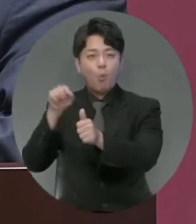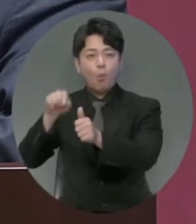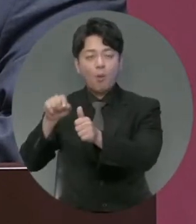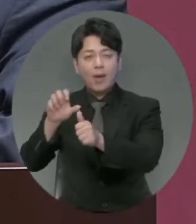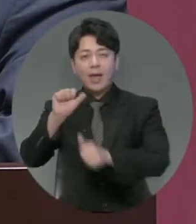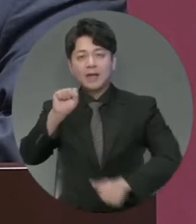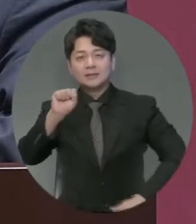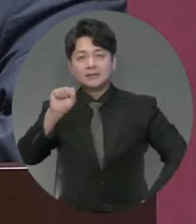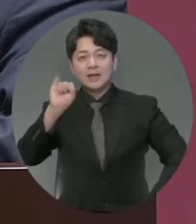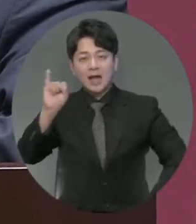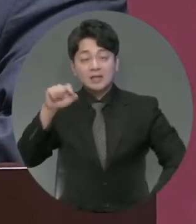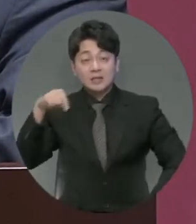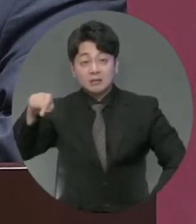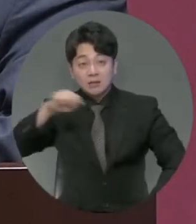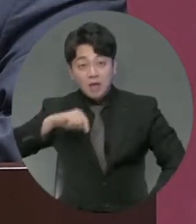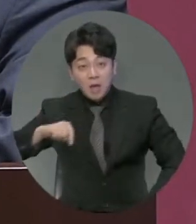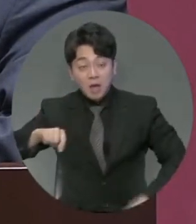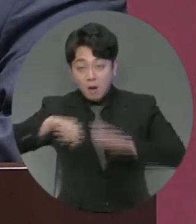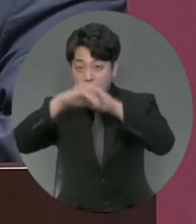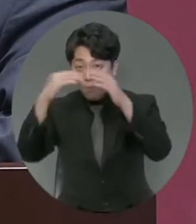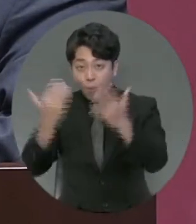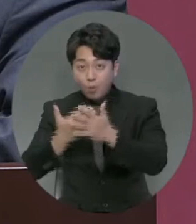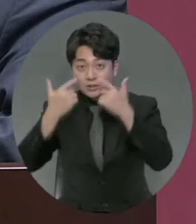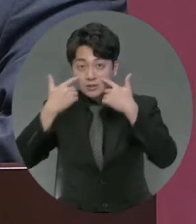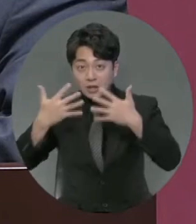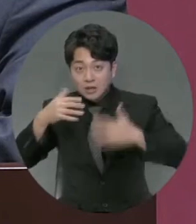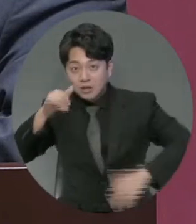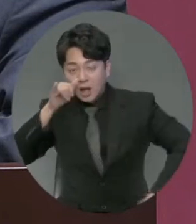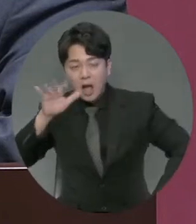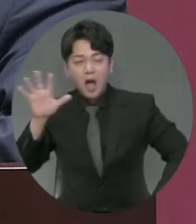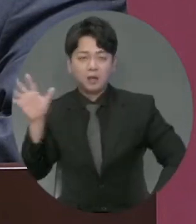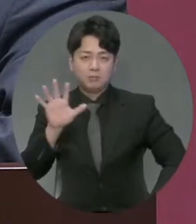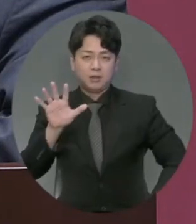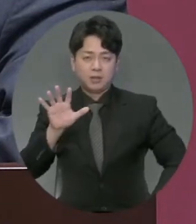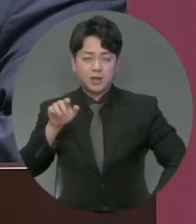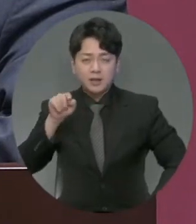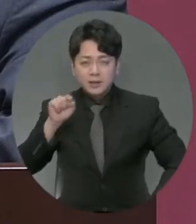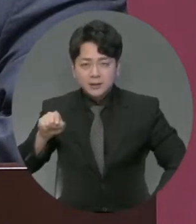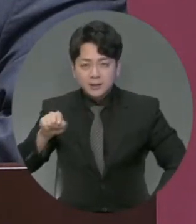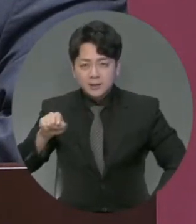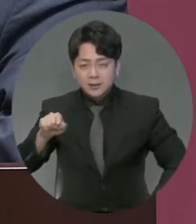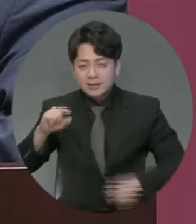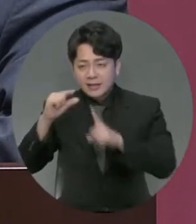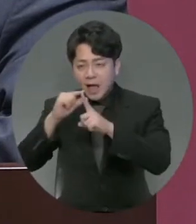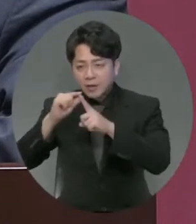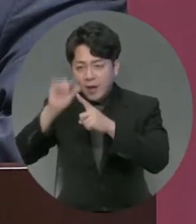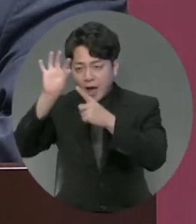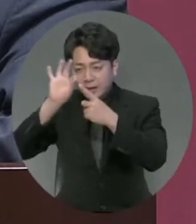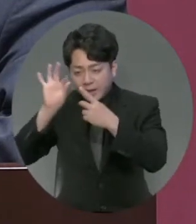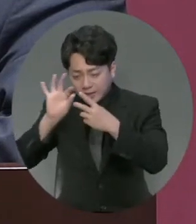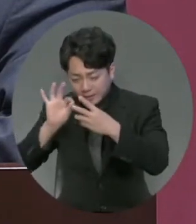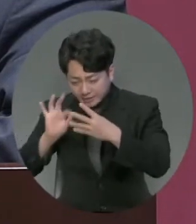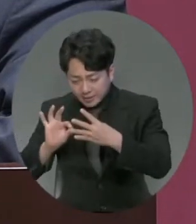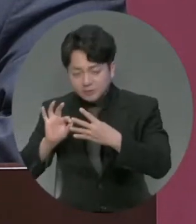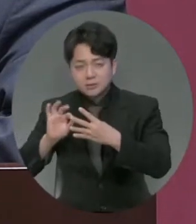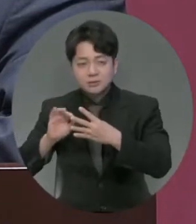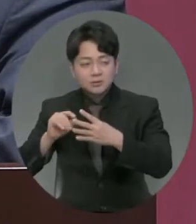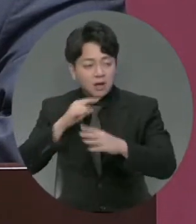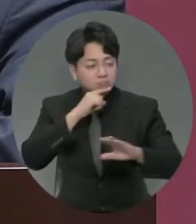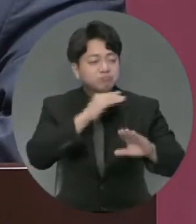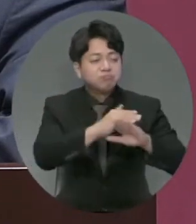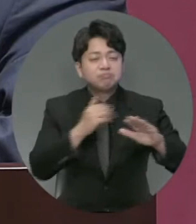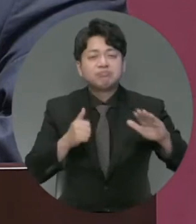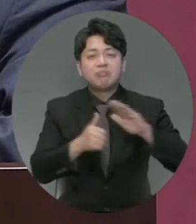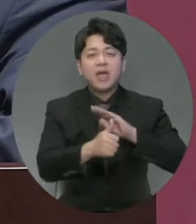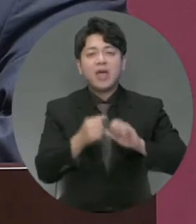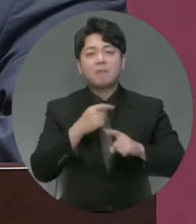모든 근거가 있는 것은 아닙니다. 거기에 단어 하나 있기 때문에 그걸 가지고 월북이라고 판단했던 그 자체가 과도한